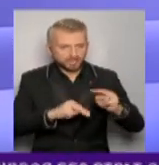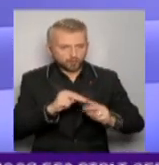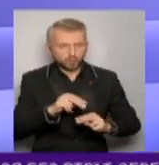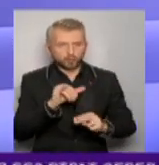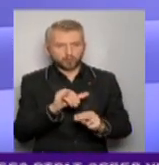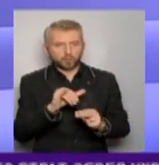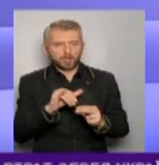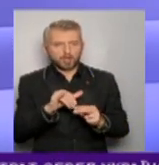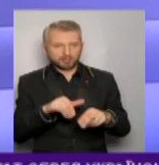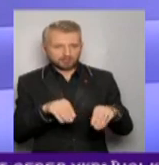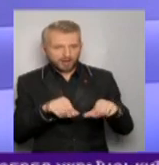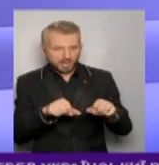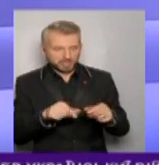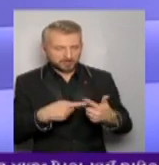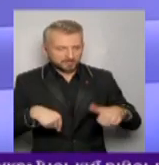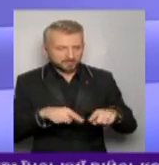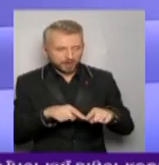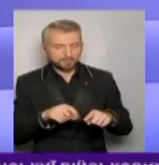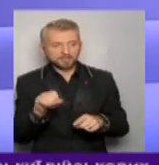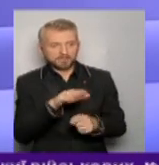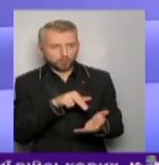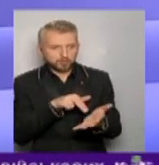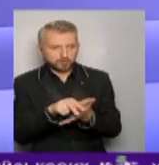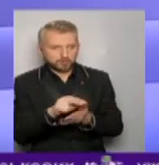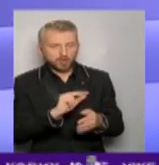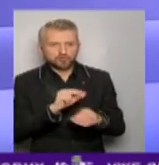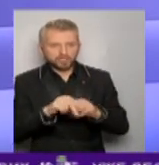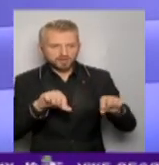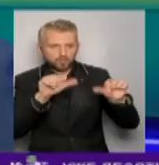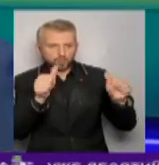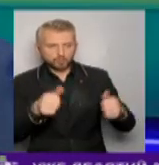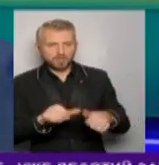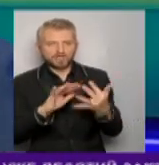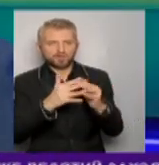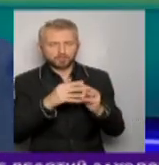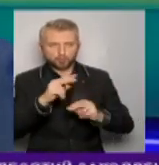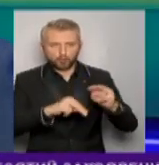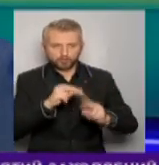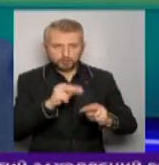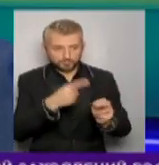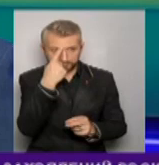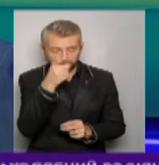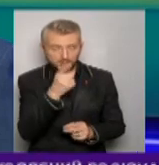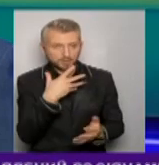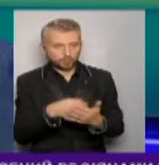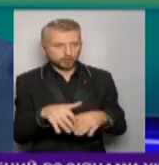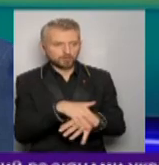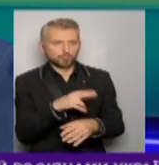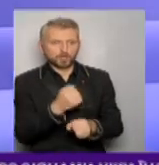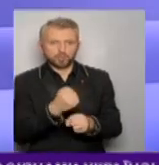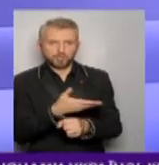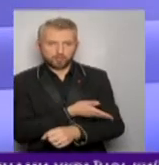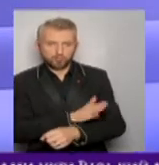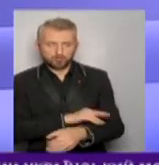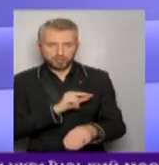аграрній сфері. Європа пішла через формування фермерського устрою і навіть застерегла своє суспільство, так як це зробила Польща, наприклад,